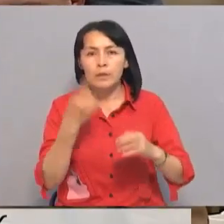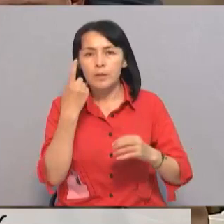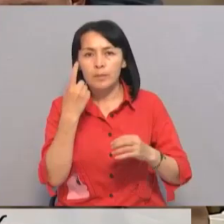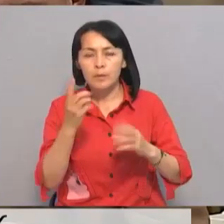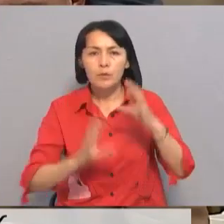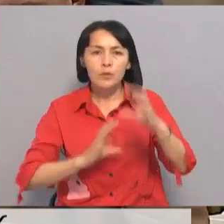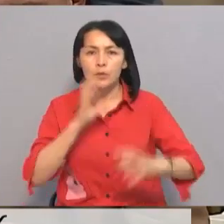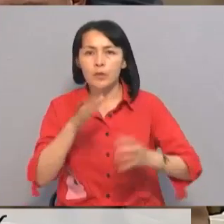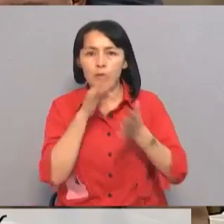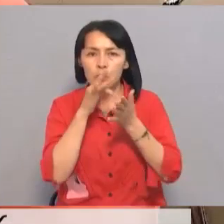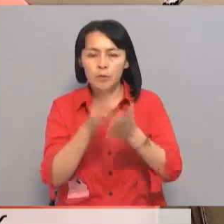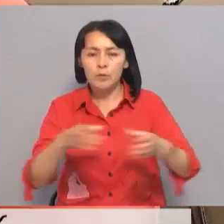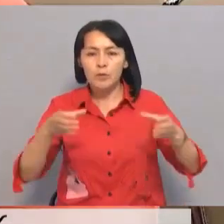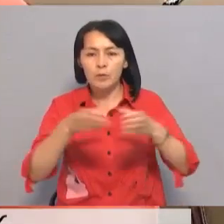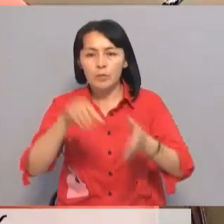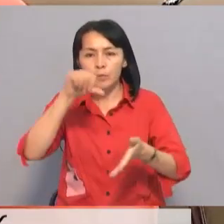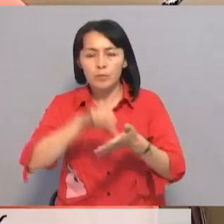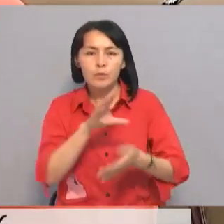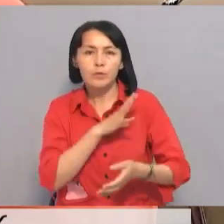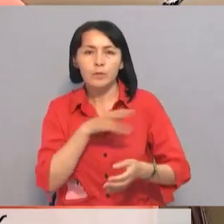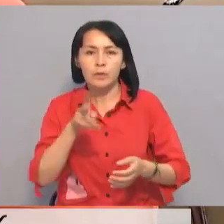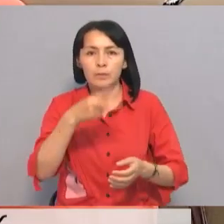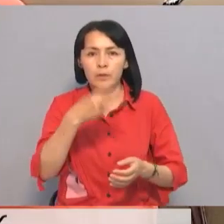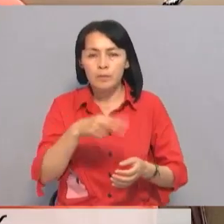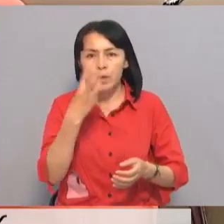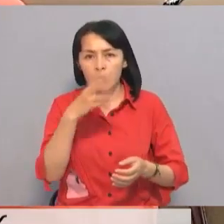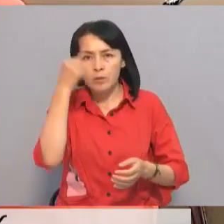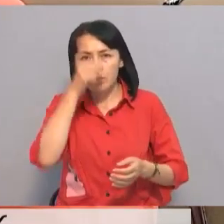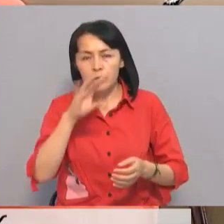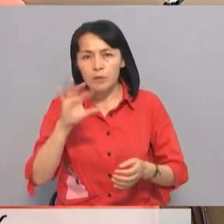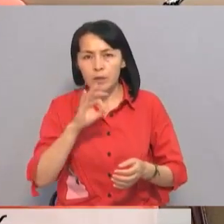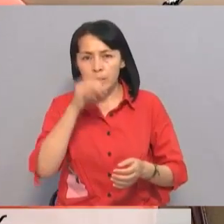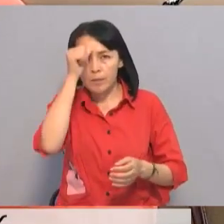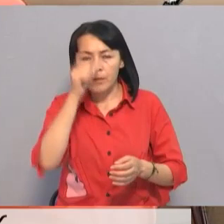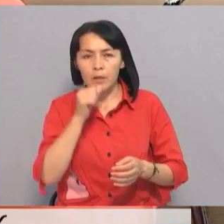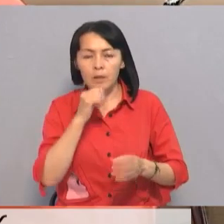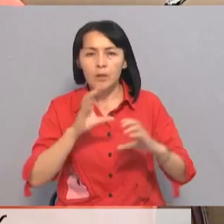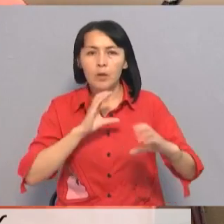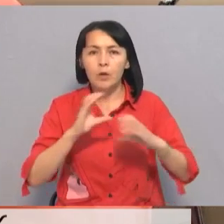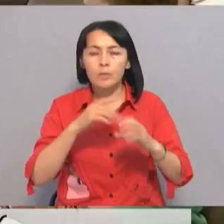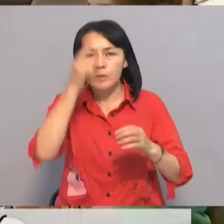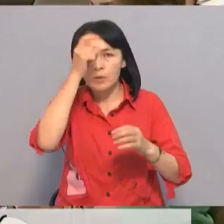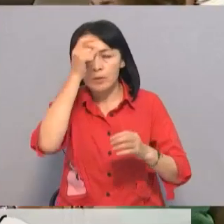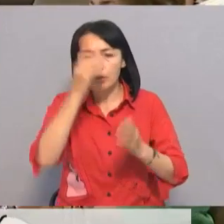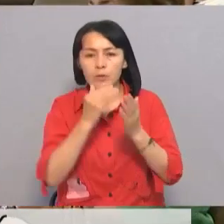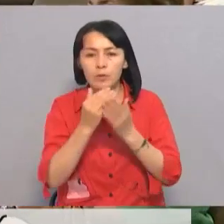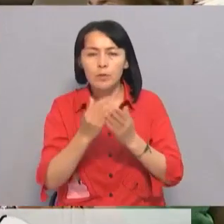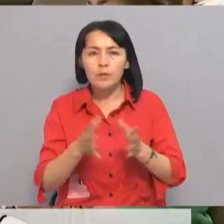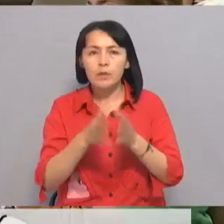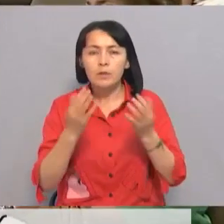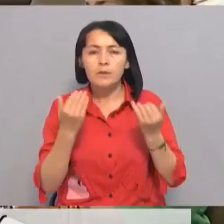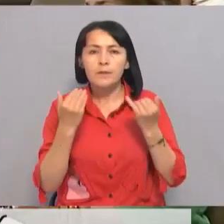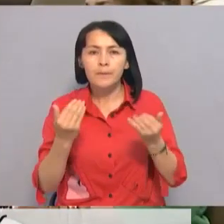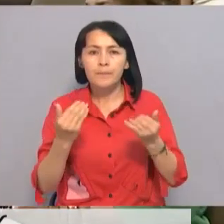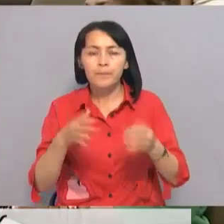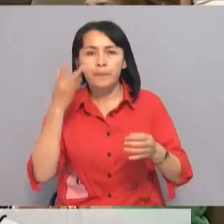бірінші дүниежүзілік туристік ұйымның мүшесі болды. 2023 жылдың қазан айының басында университет Түркияның жоғарғы білім кеңесі